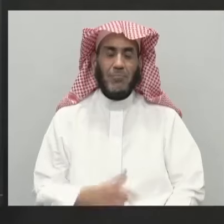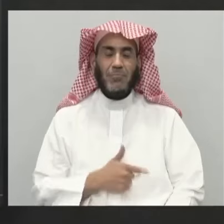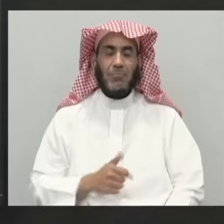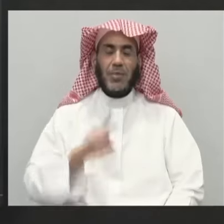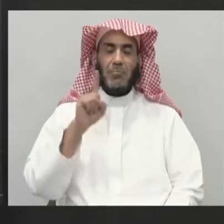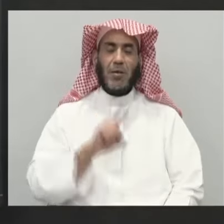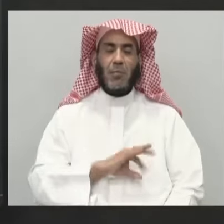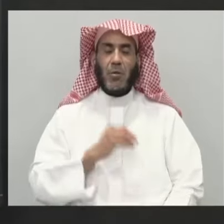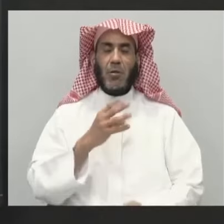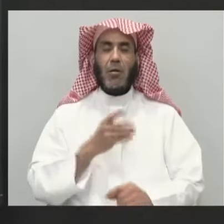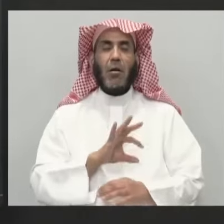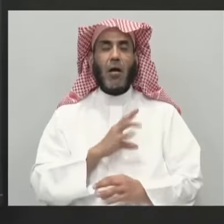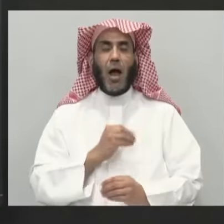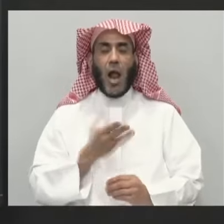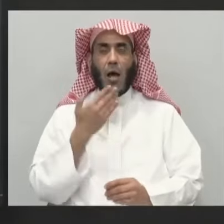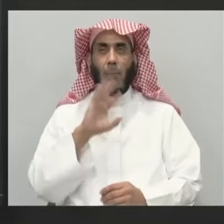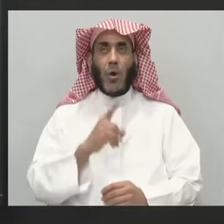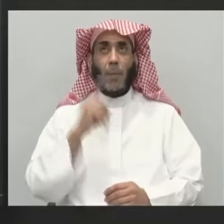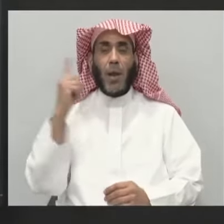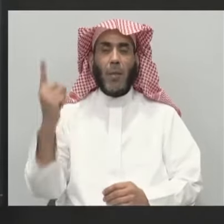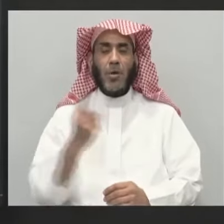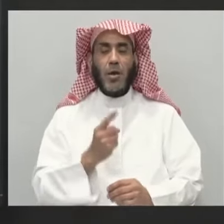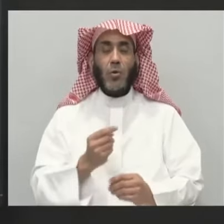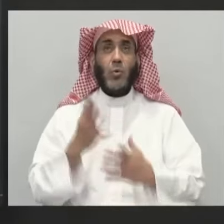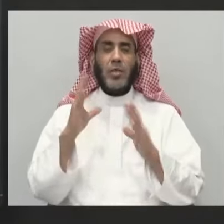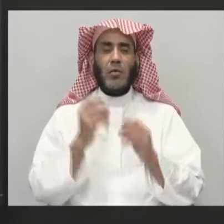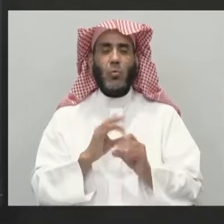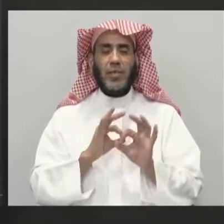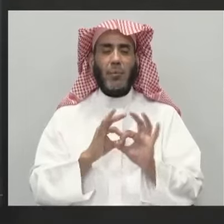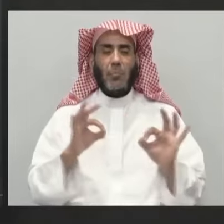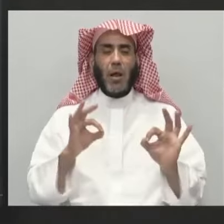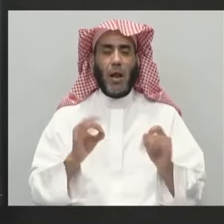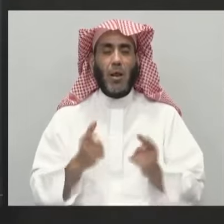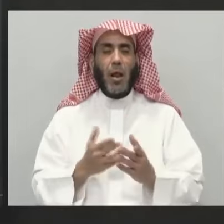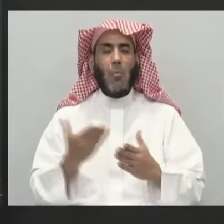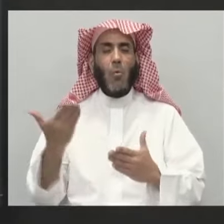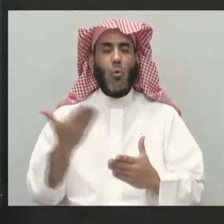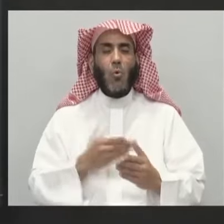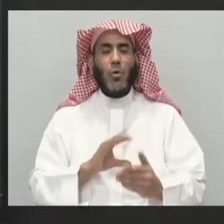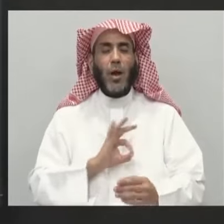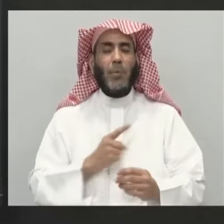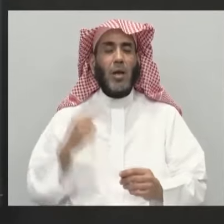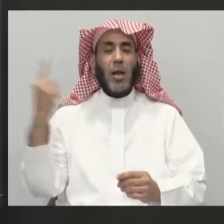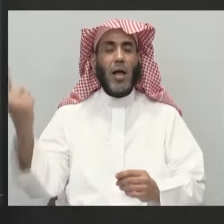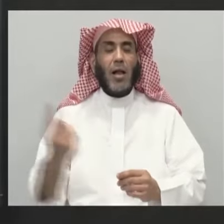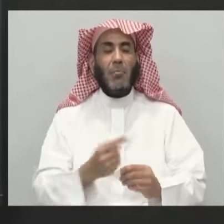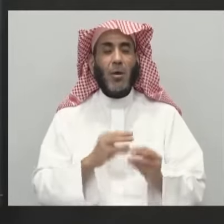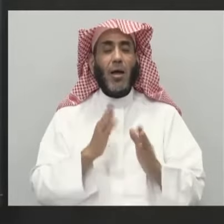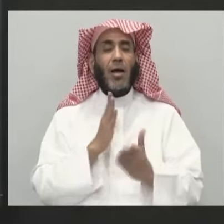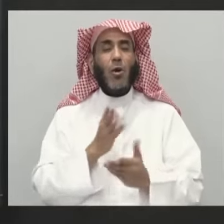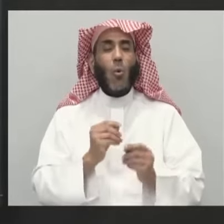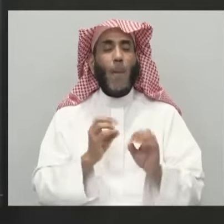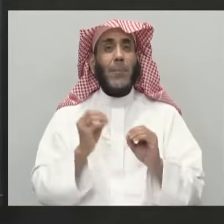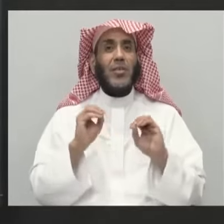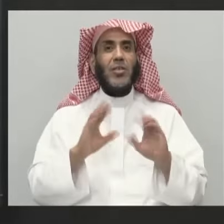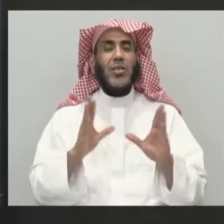بسم الله الرحمن الرحيم الحمد لله رب العالمين والصلاه والسلام الاتمان الاكملان على المبعوث رحمه للعالمين هاديا وبشيرا